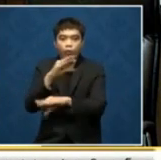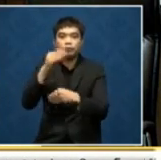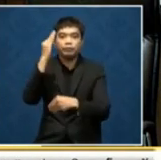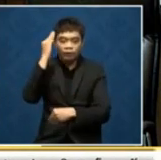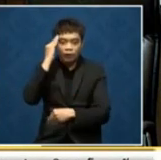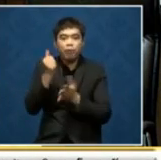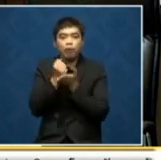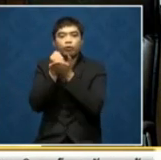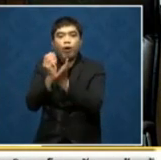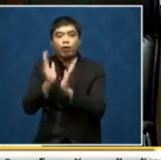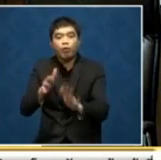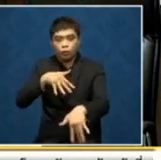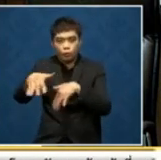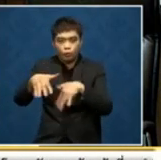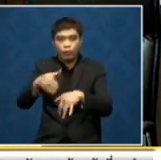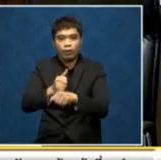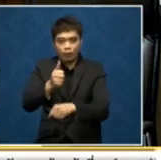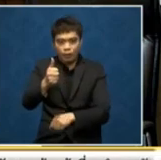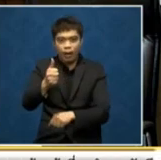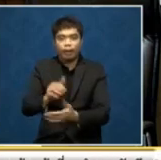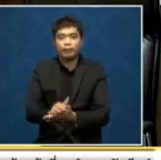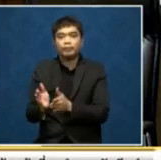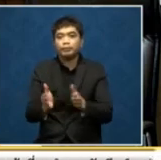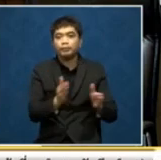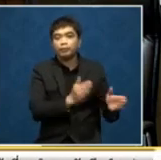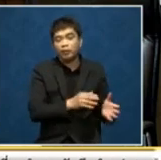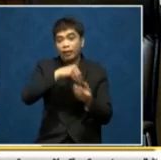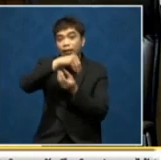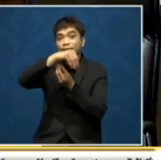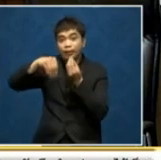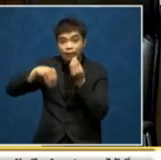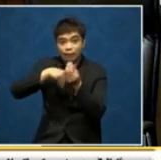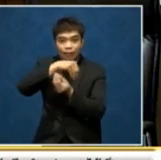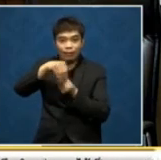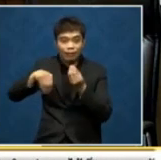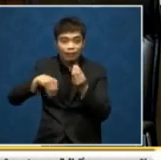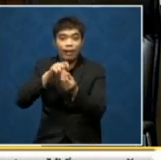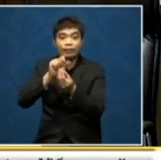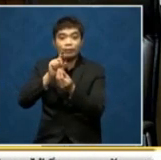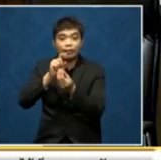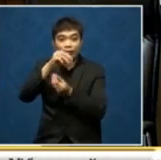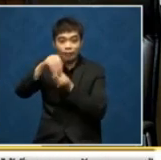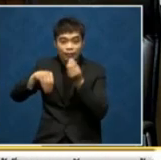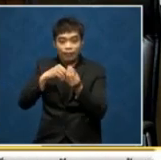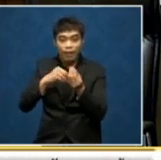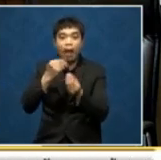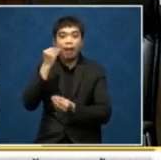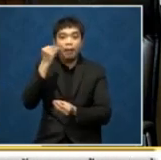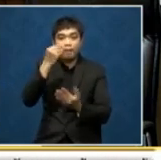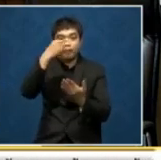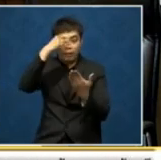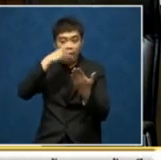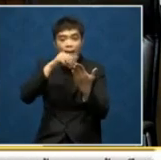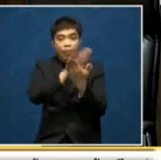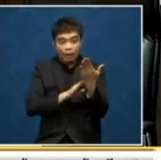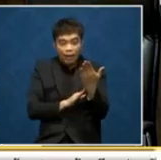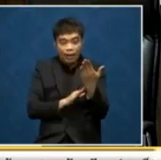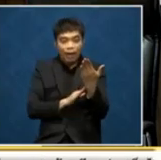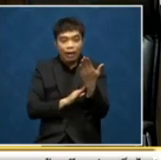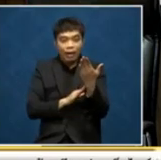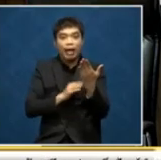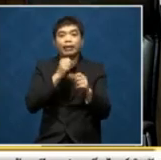เอ่อด้านเศรษฐกิจนะครับแน่นอนครับในวันนี้เอ่อบ้านเราเป็นเรื่องของเมืองเกษตรนะทำอย่างไรเรายกระดับการเกษตรให้มันทัน